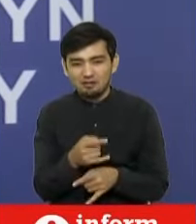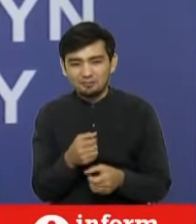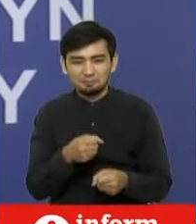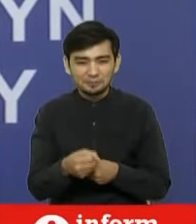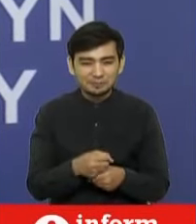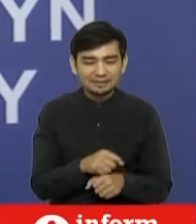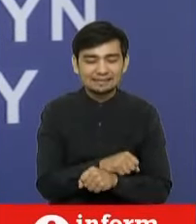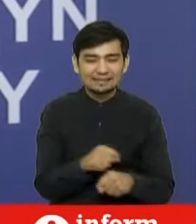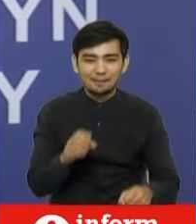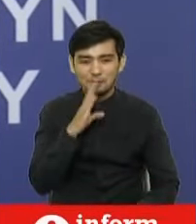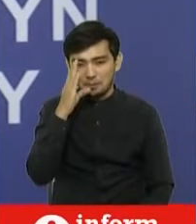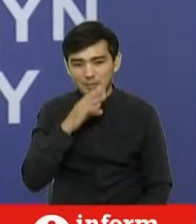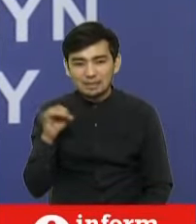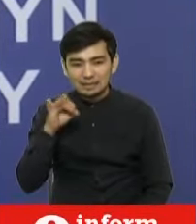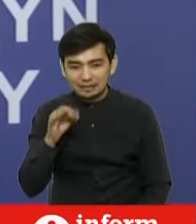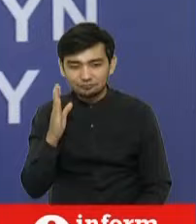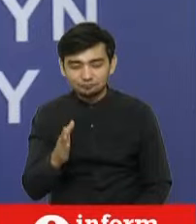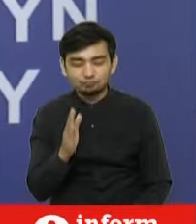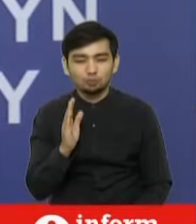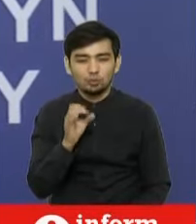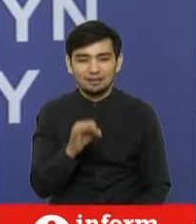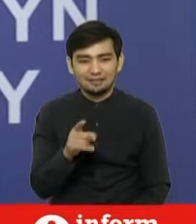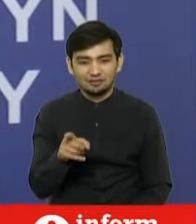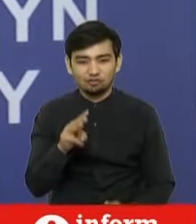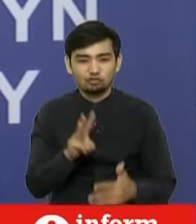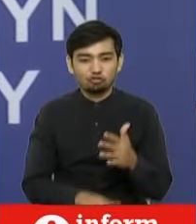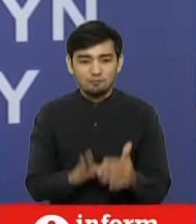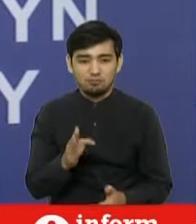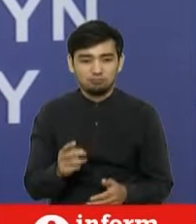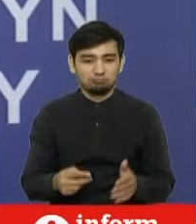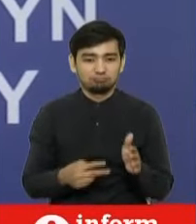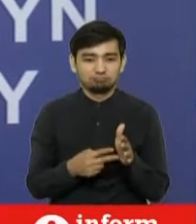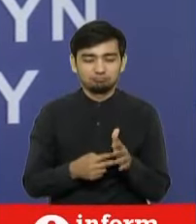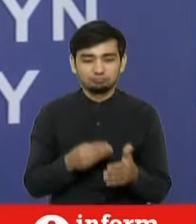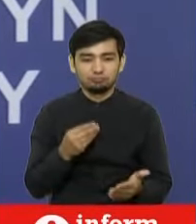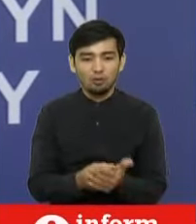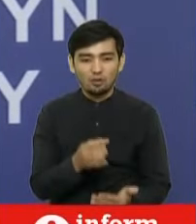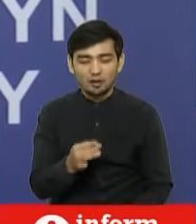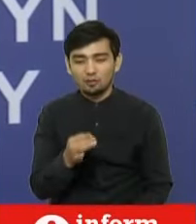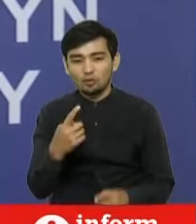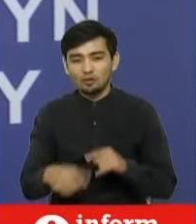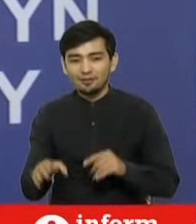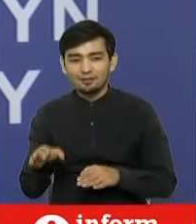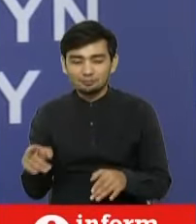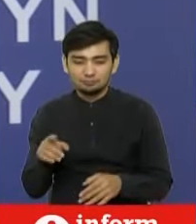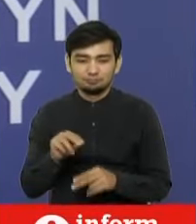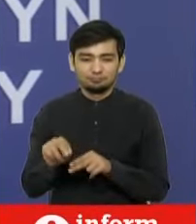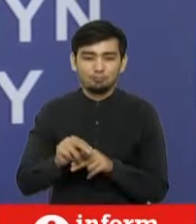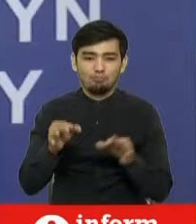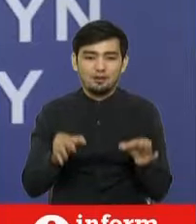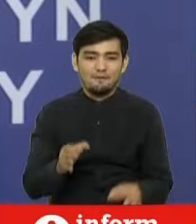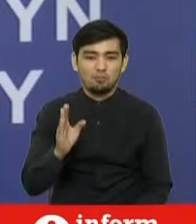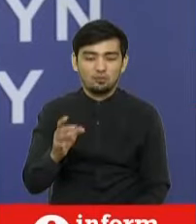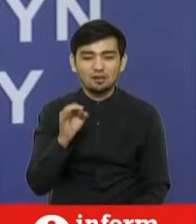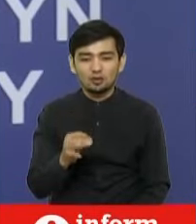более заинтересованы уже в недопущении их детьми травли в отношении другого ученика и обязаны